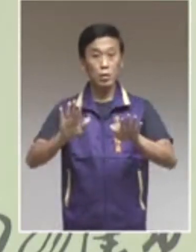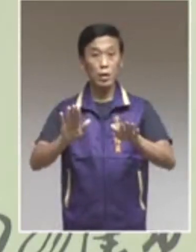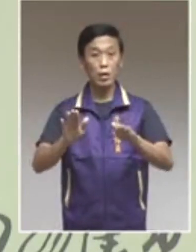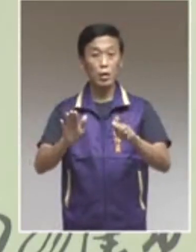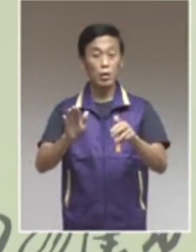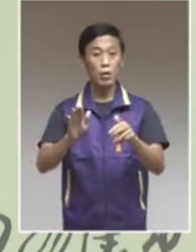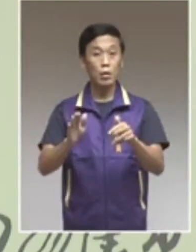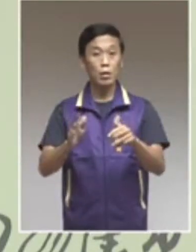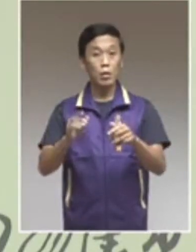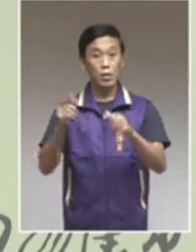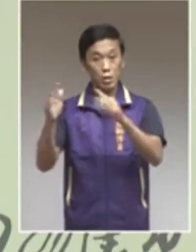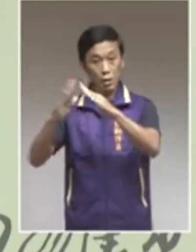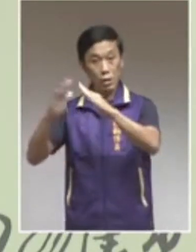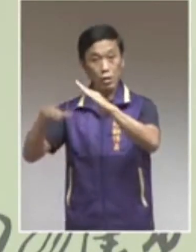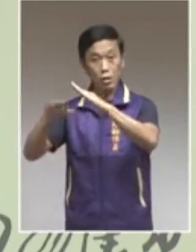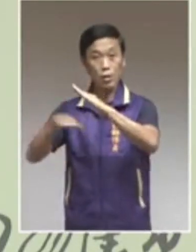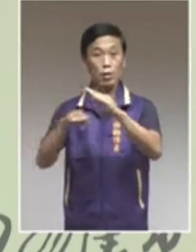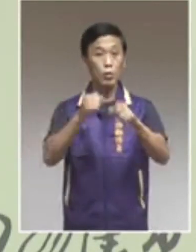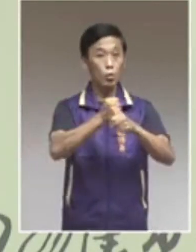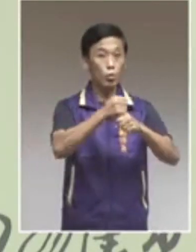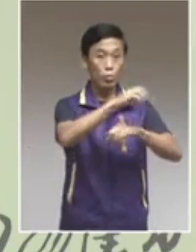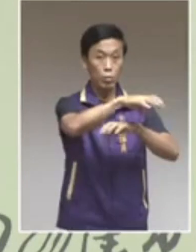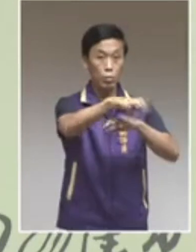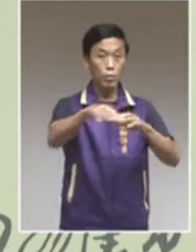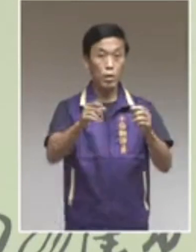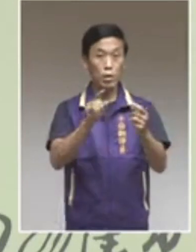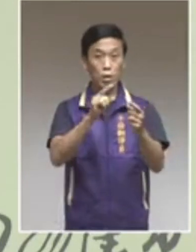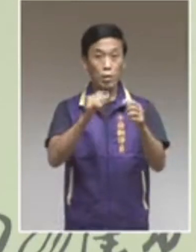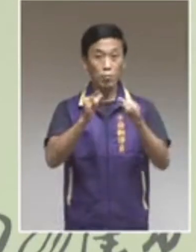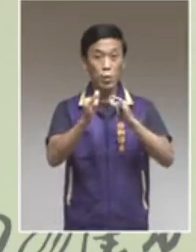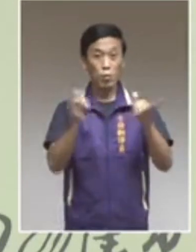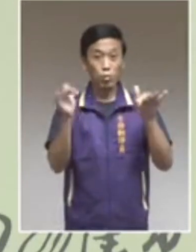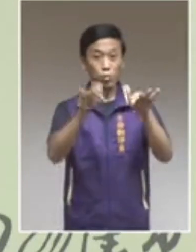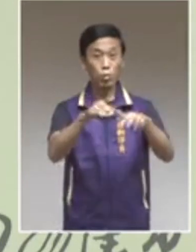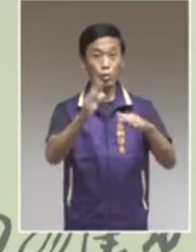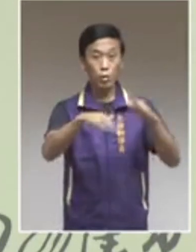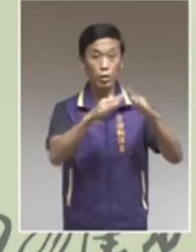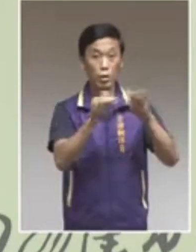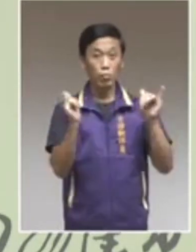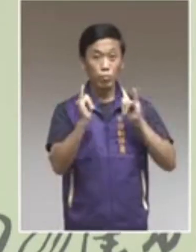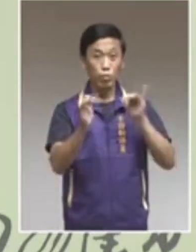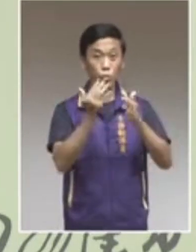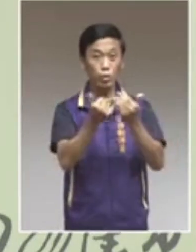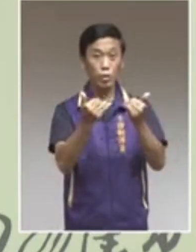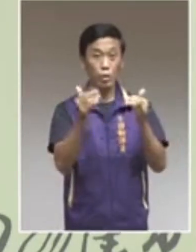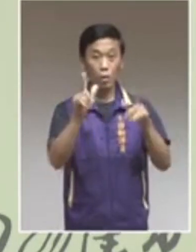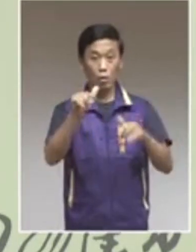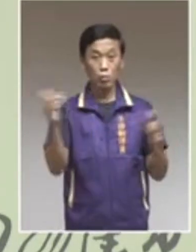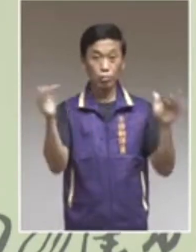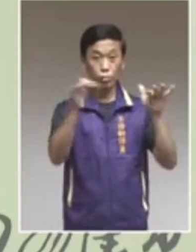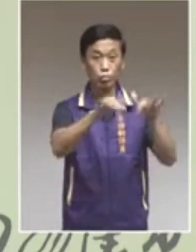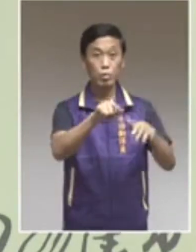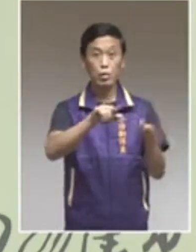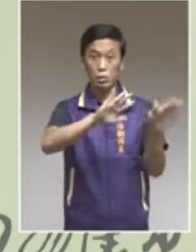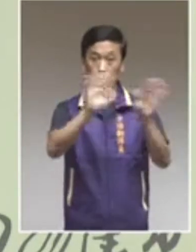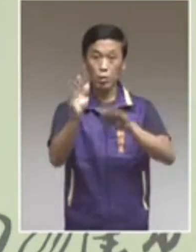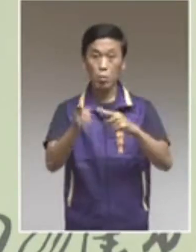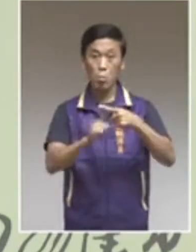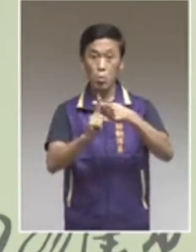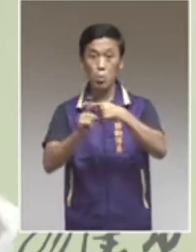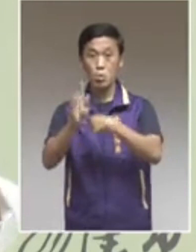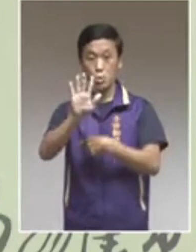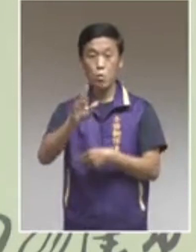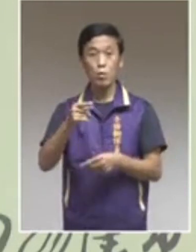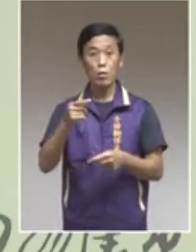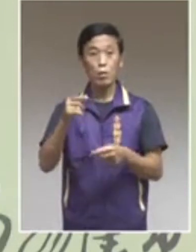达包括家庭跟职场的群聚，或者是所谓的校园的群聚，这种状况，所以也在符